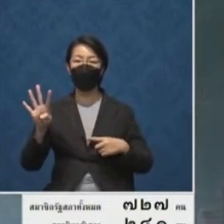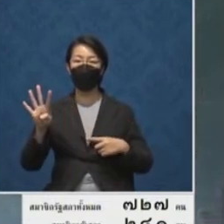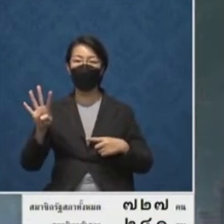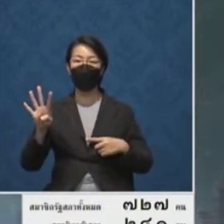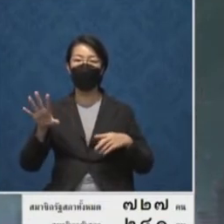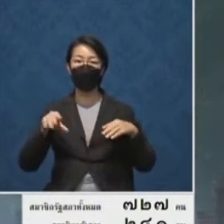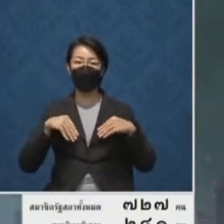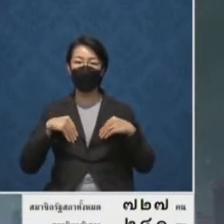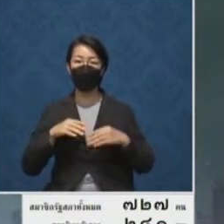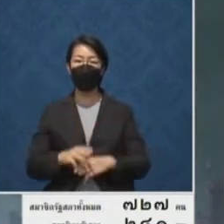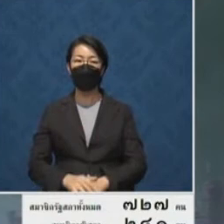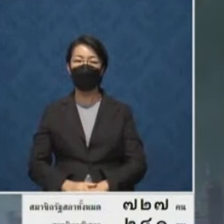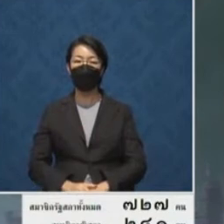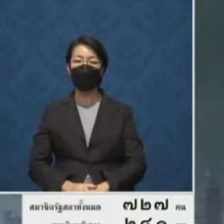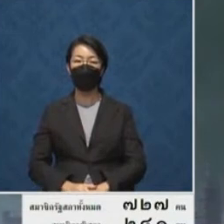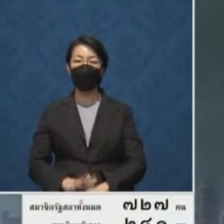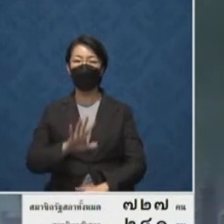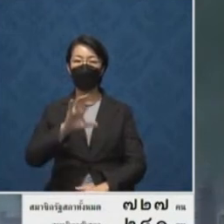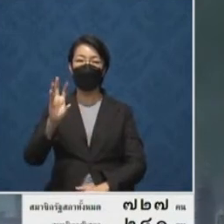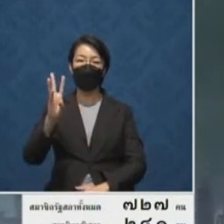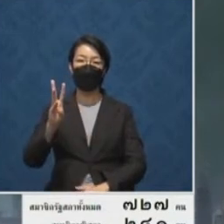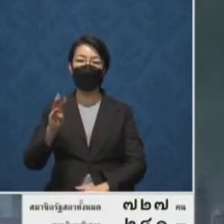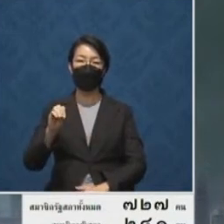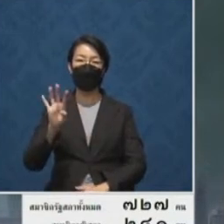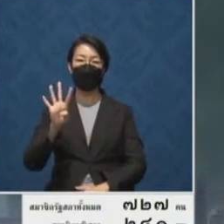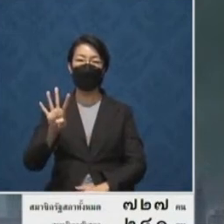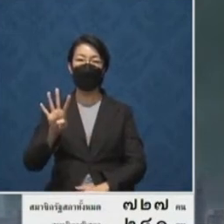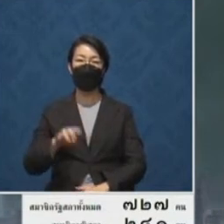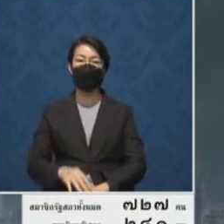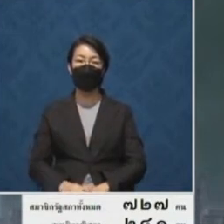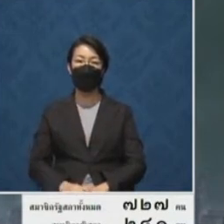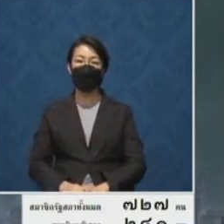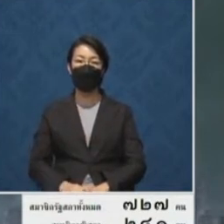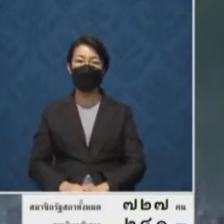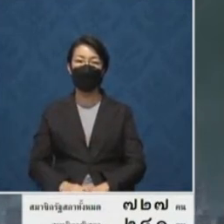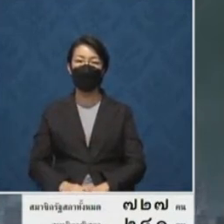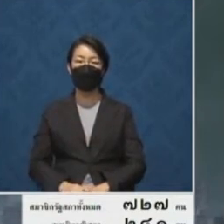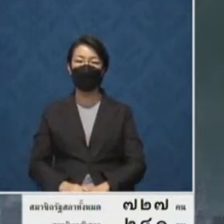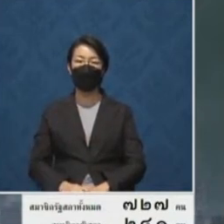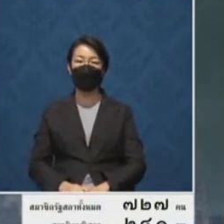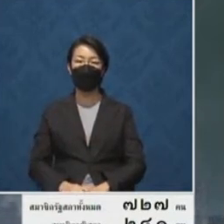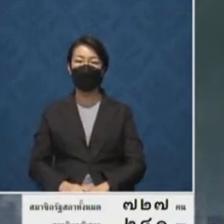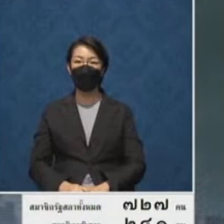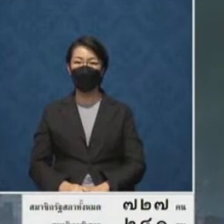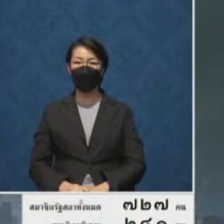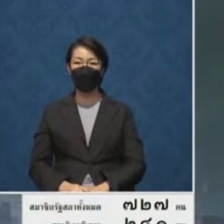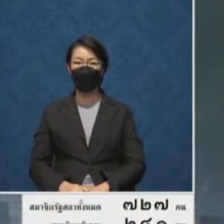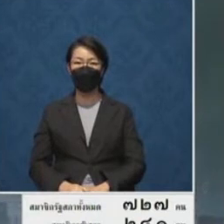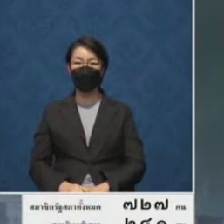การและ4รับหลักการ 564นายสมศักดิ์คุณเงิน